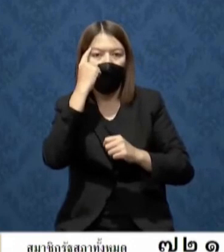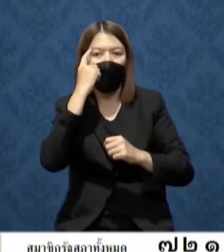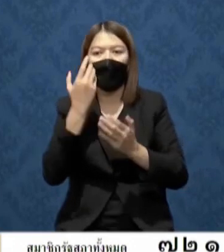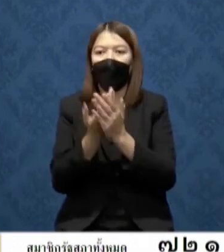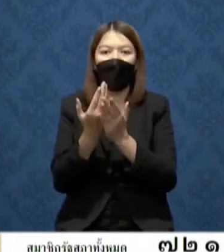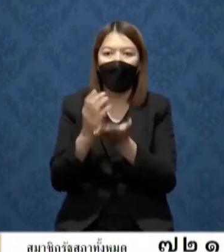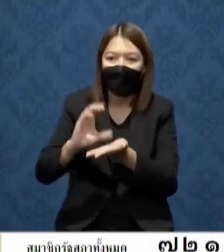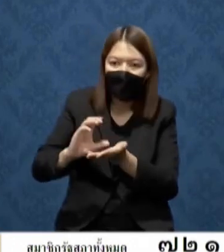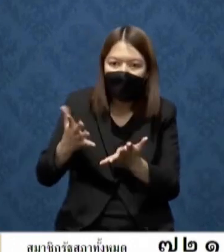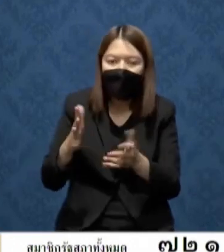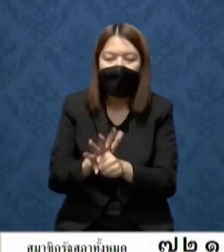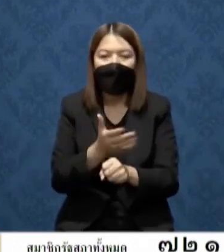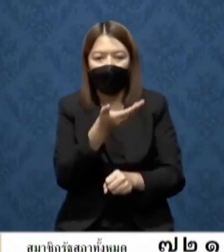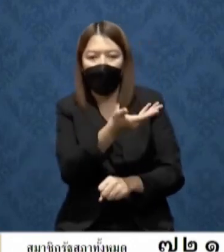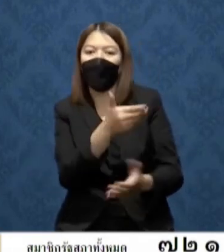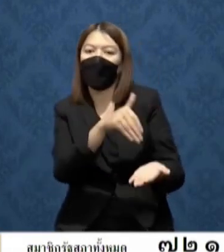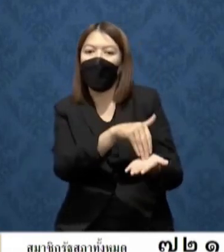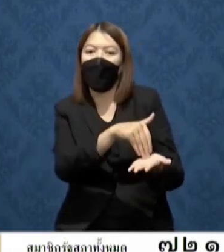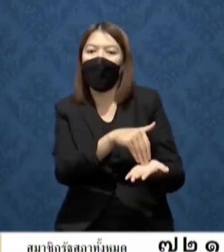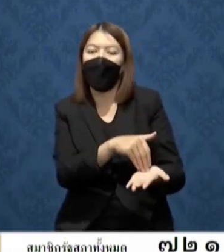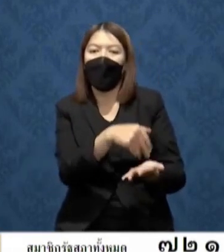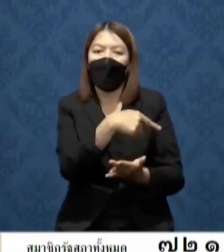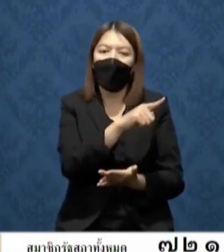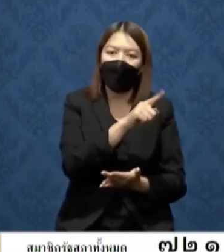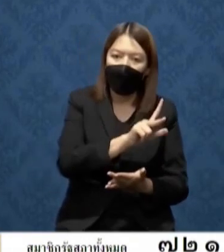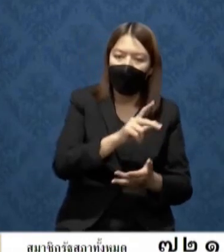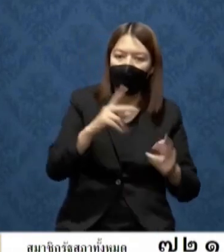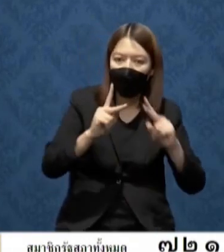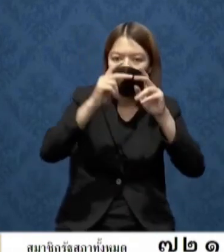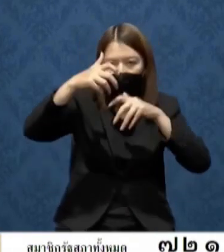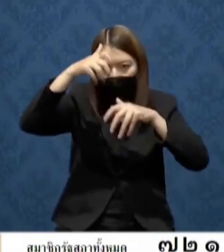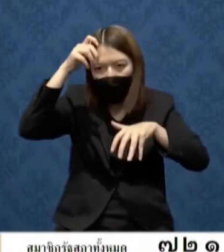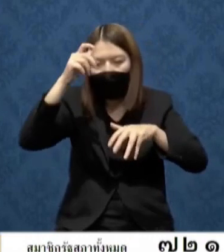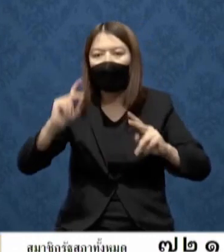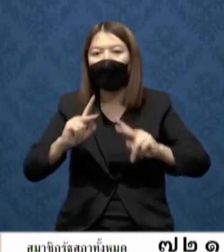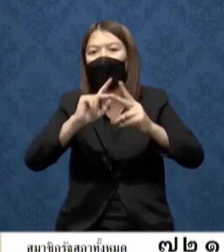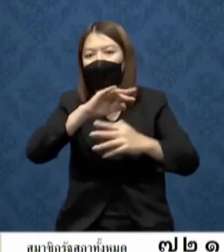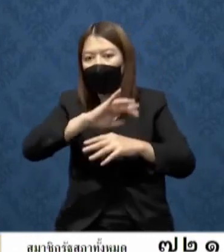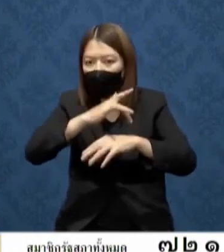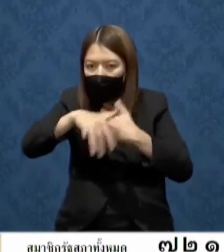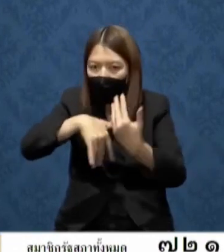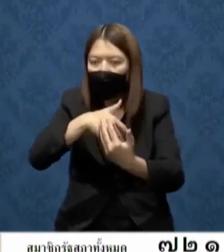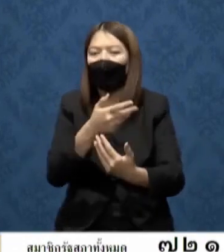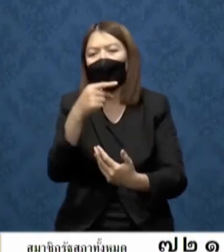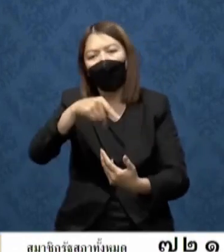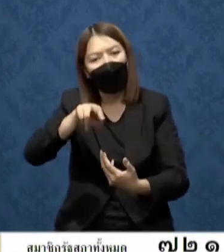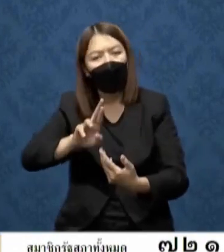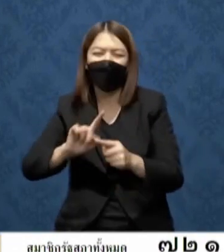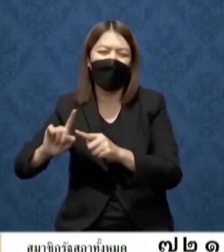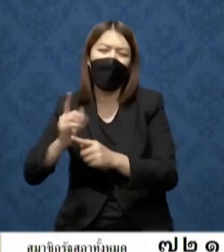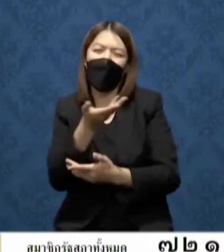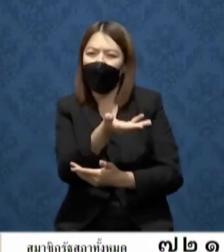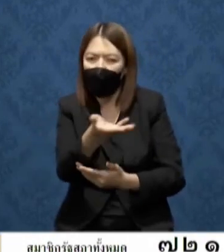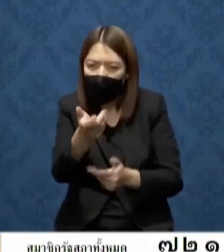ยากรต้องขอมาที่ส่นกลางต้องขอป.พ. ต้ขอมหาทัย ต้องขอกบสวงทรัต้องขอพ.บ.อุทยาลในการเข้าไปแ้ปัญห